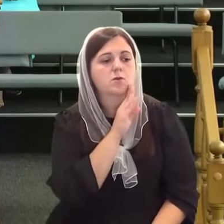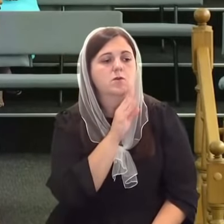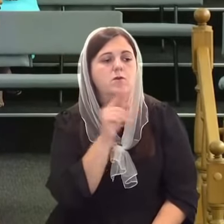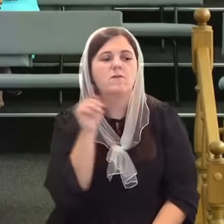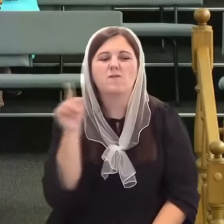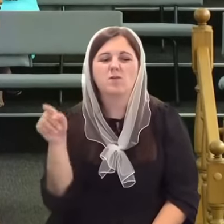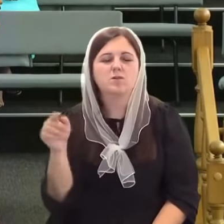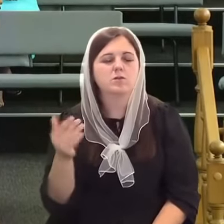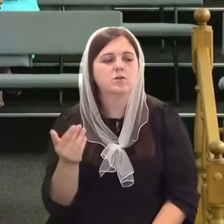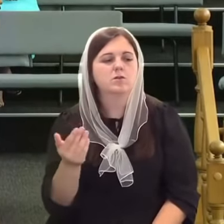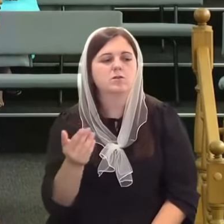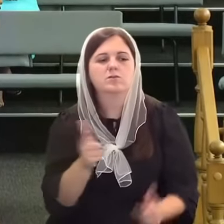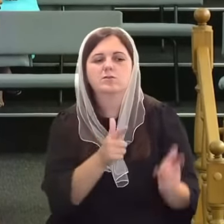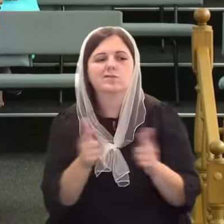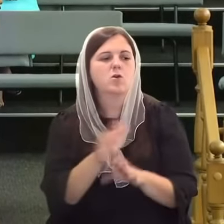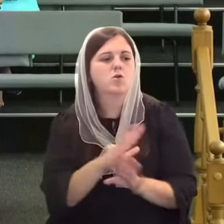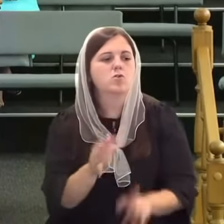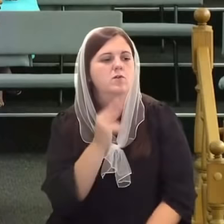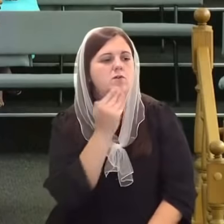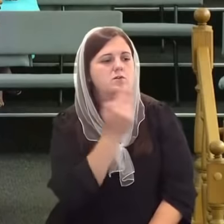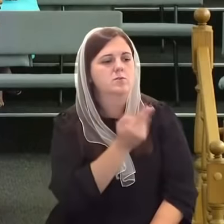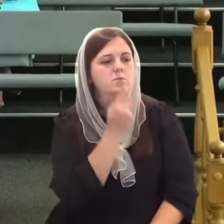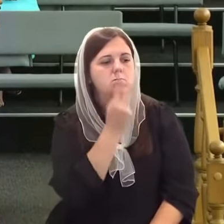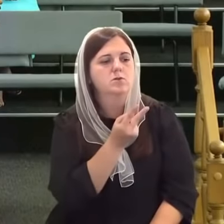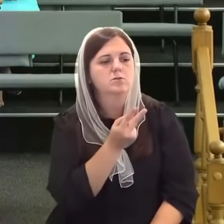не готова тебя